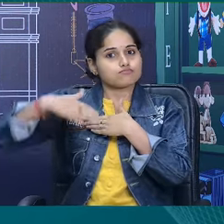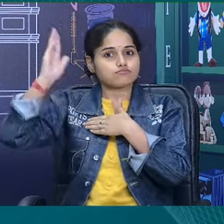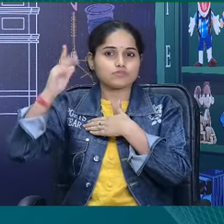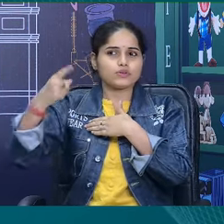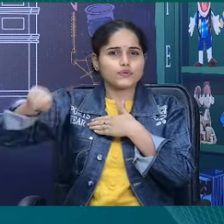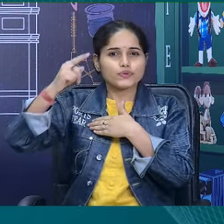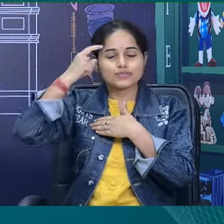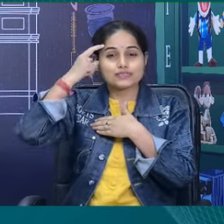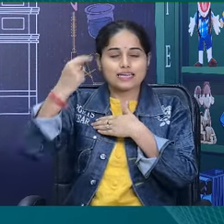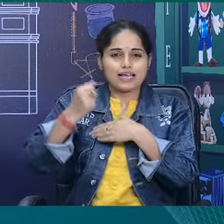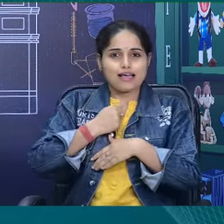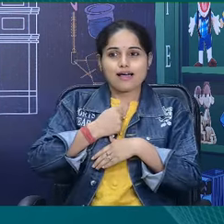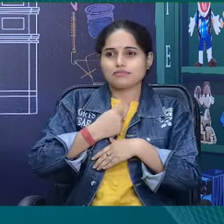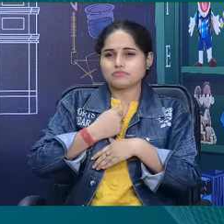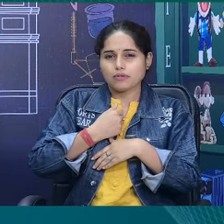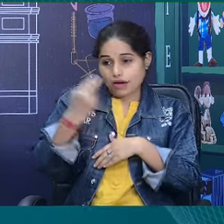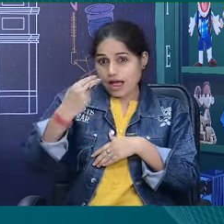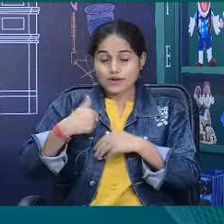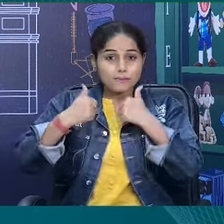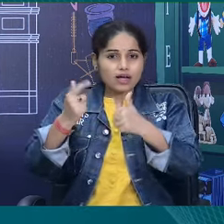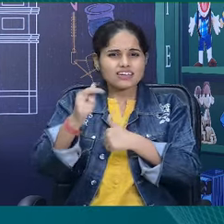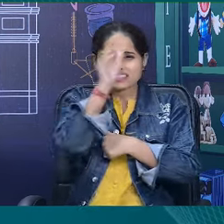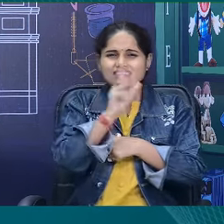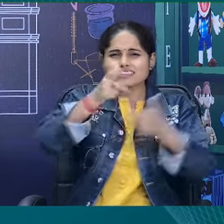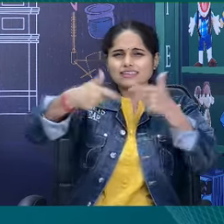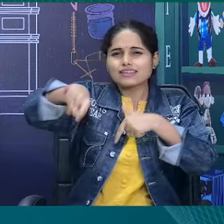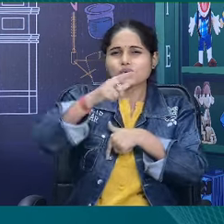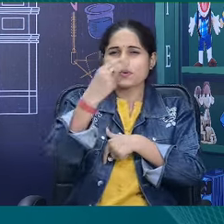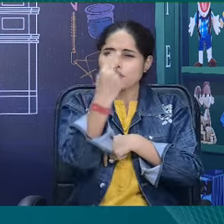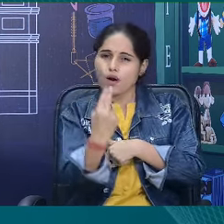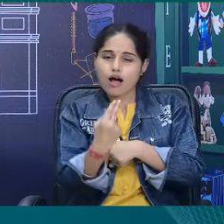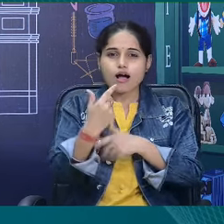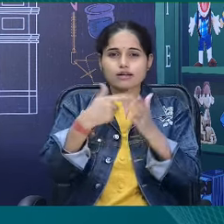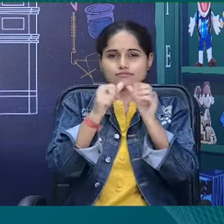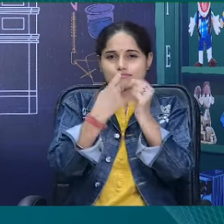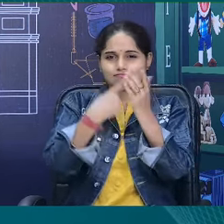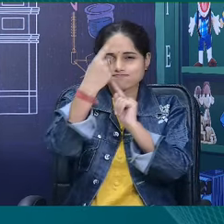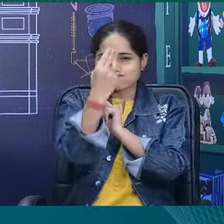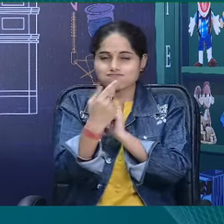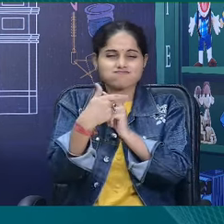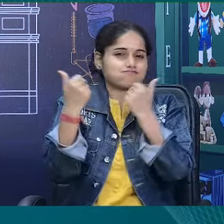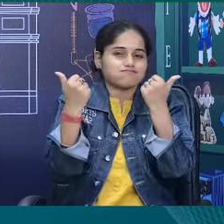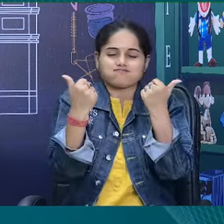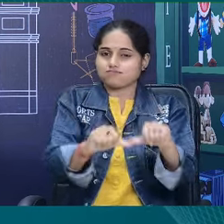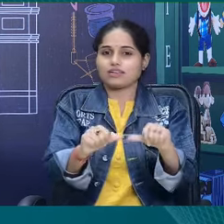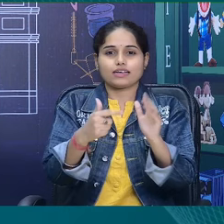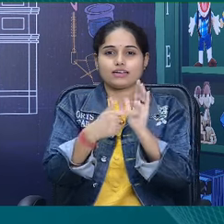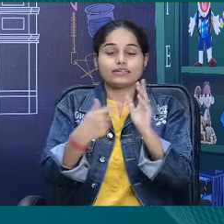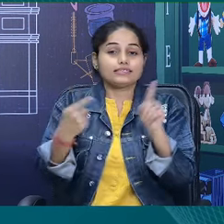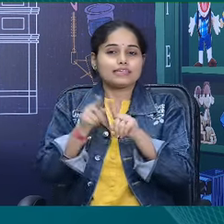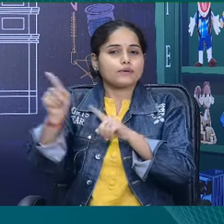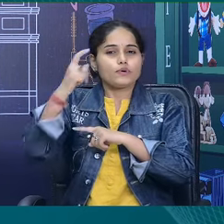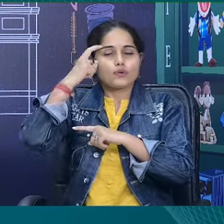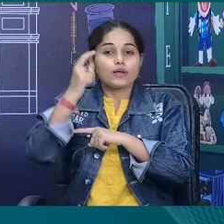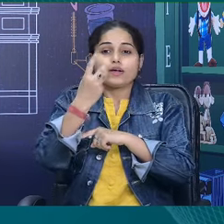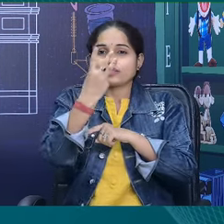आर्ट में भी उतना अच्छा नहीं कर सकते और इसी को मद्देनजर रखते हुए उन्होंने तीन स्कूल्स अ खोले थे स्कूल्स